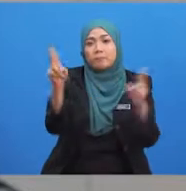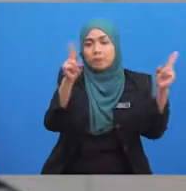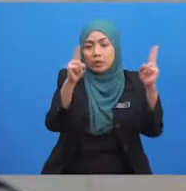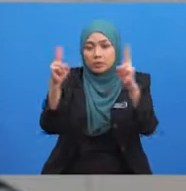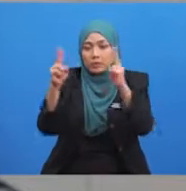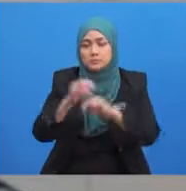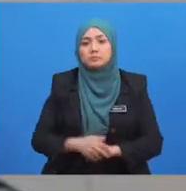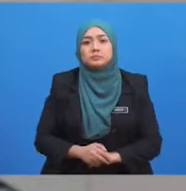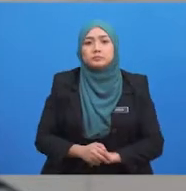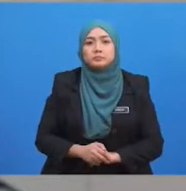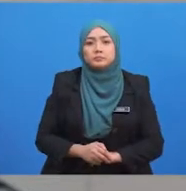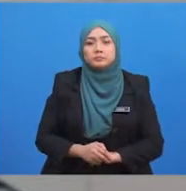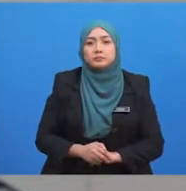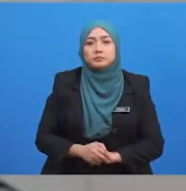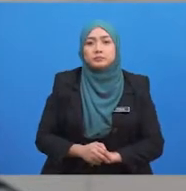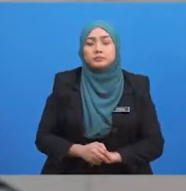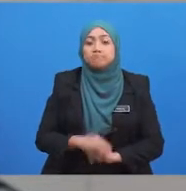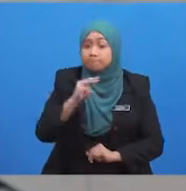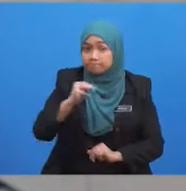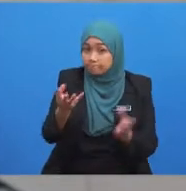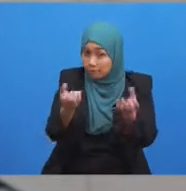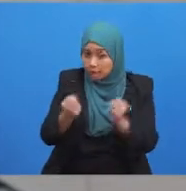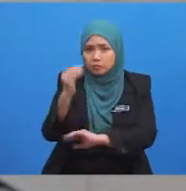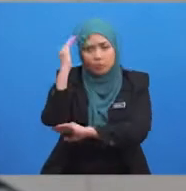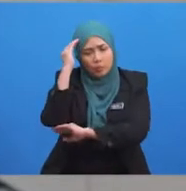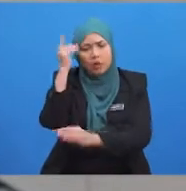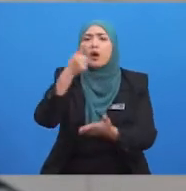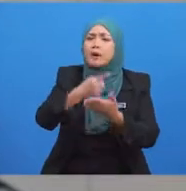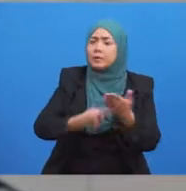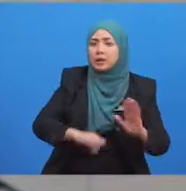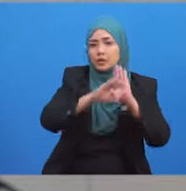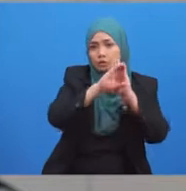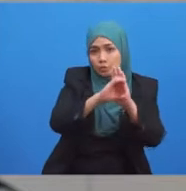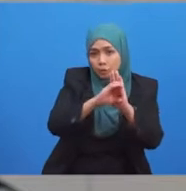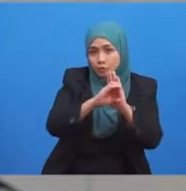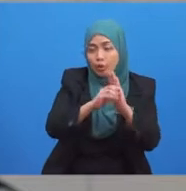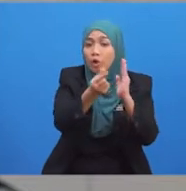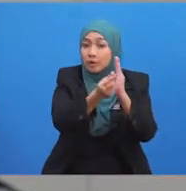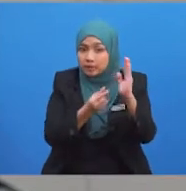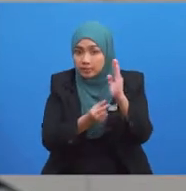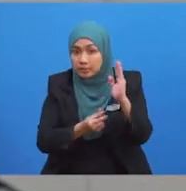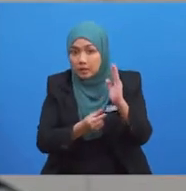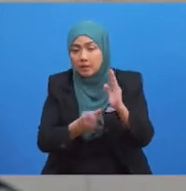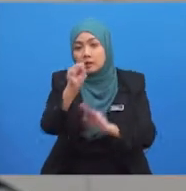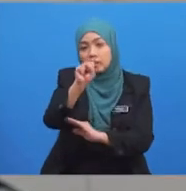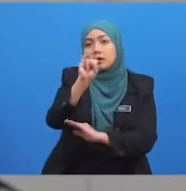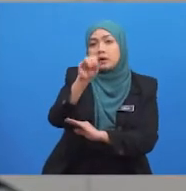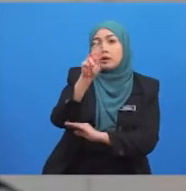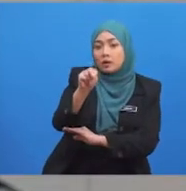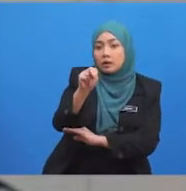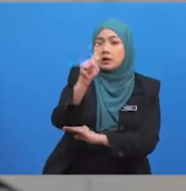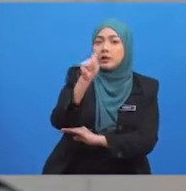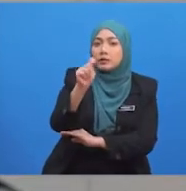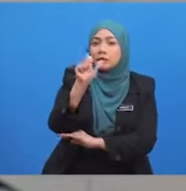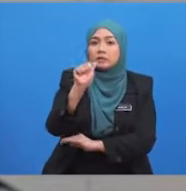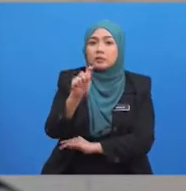Baiklah murid-murid, nak tahu tak apakah contoh getah sintetik, sifat